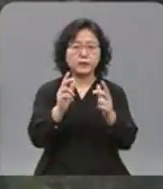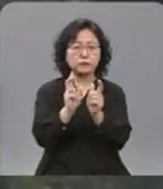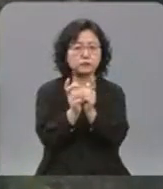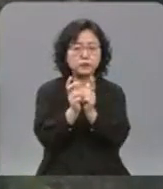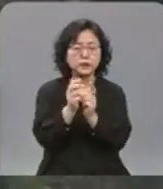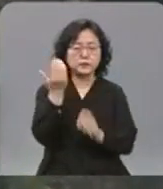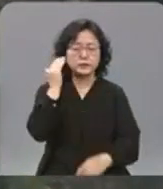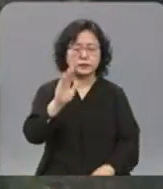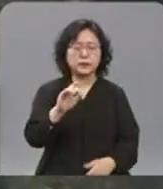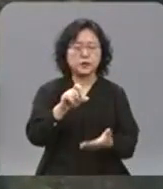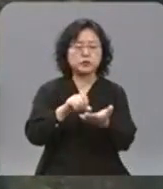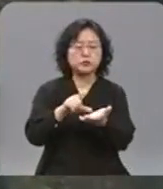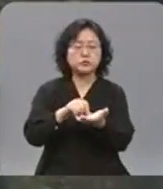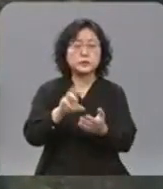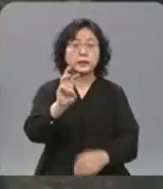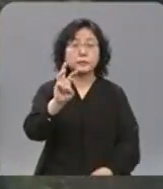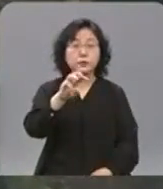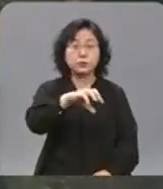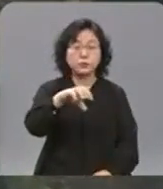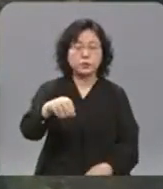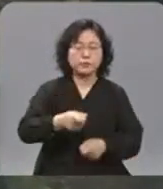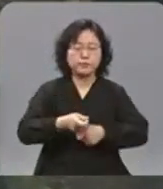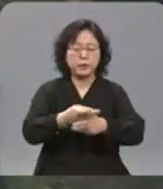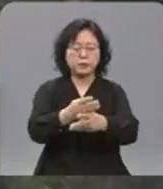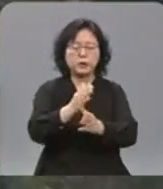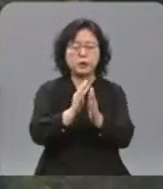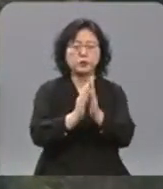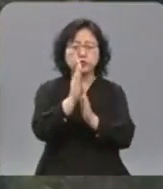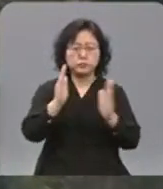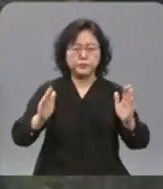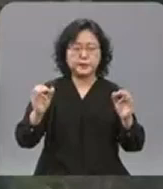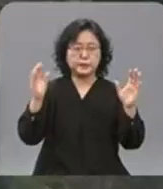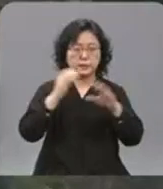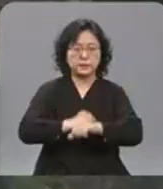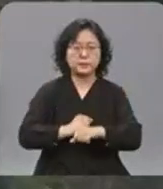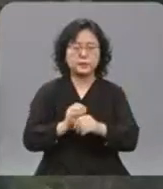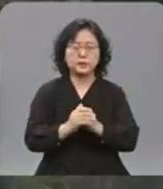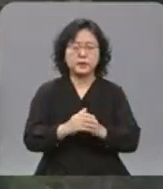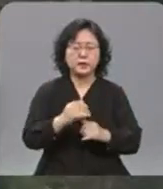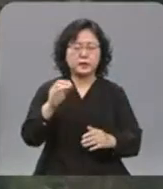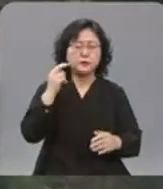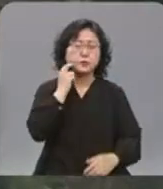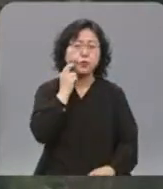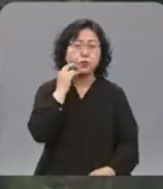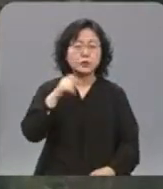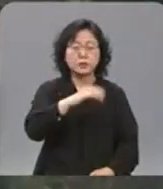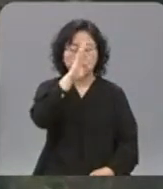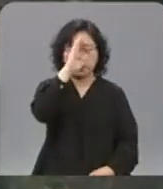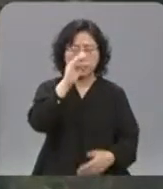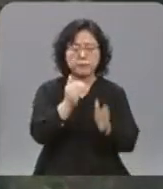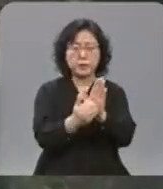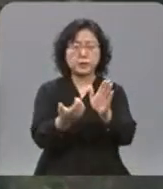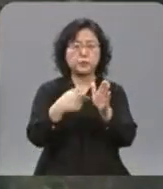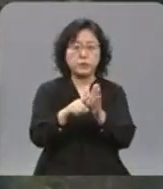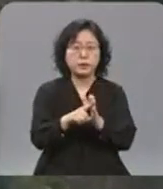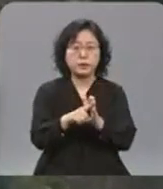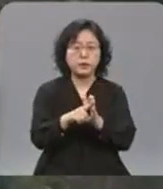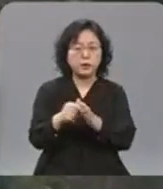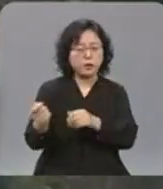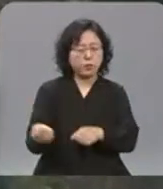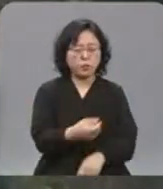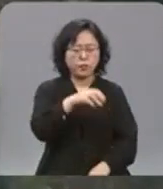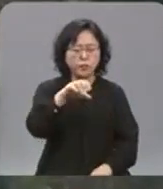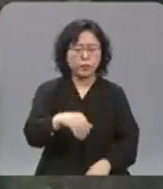구례군에서 최근 축구장 30개 정도 면적의 숲이 사라졌습니다. 재선충 예방이 목적이라는데 이곳에